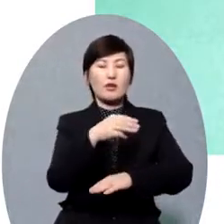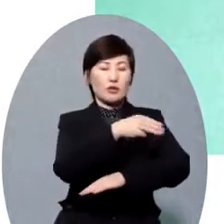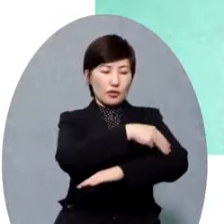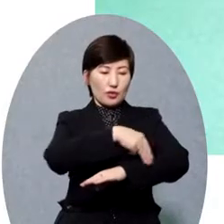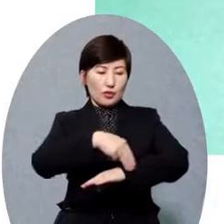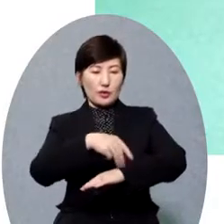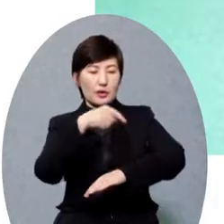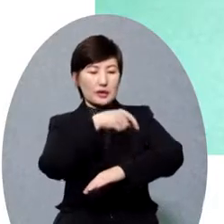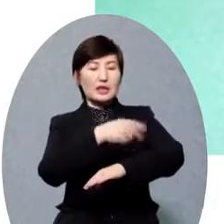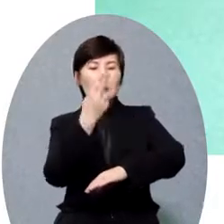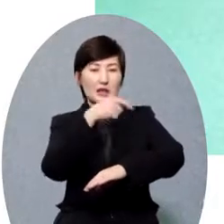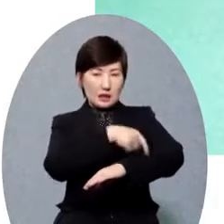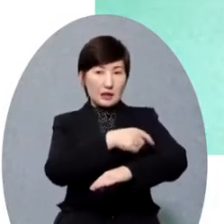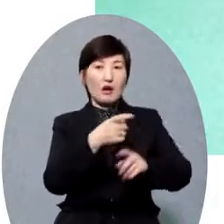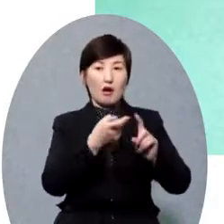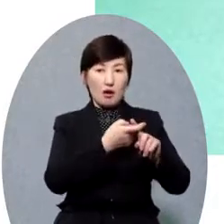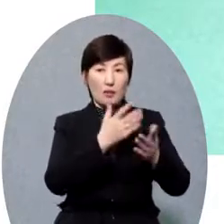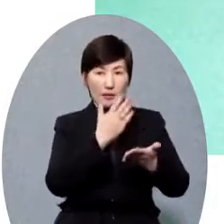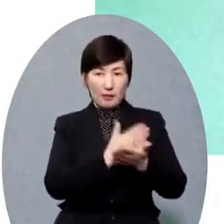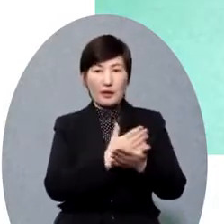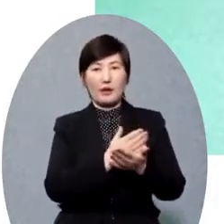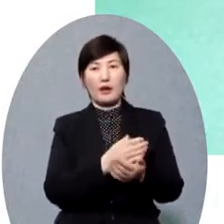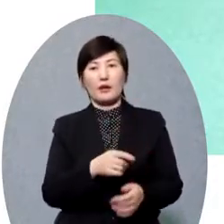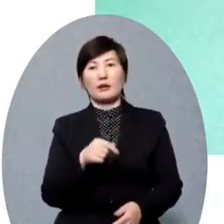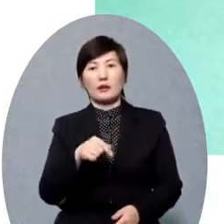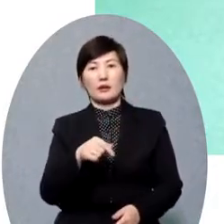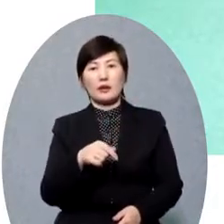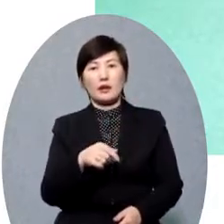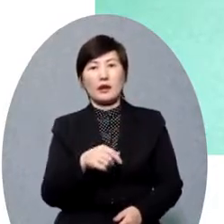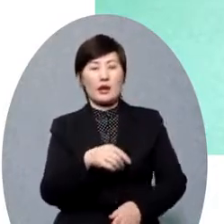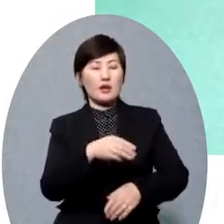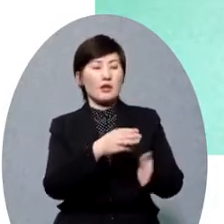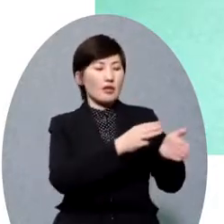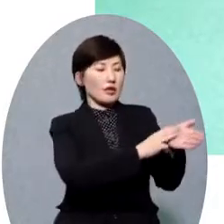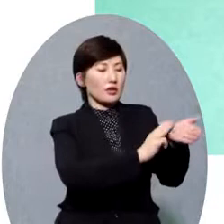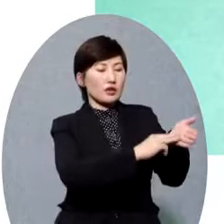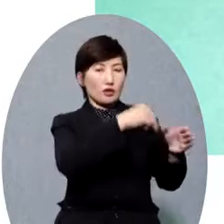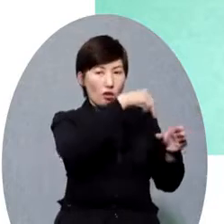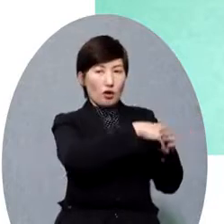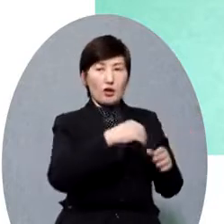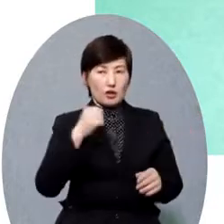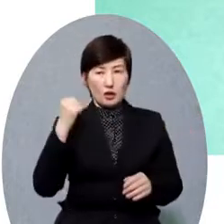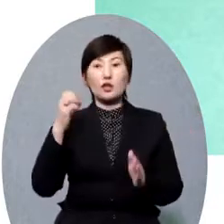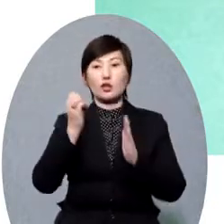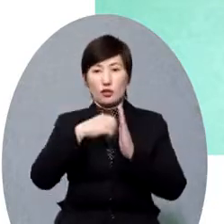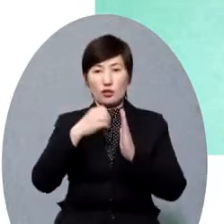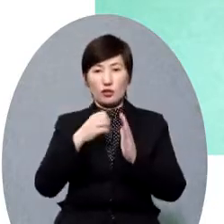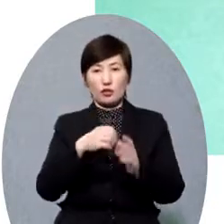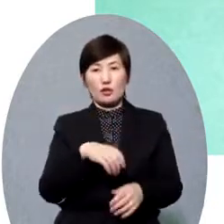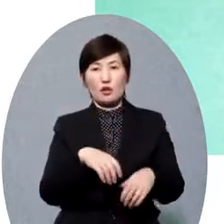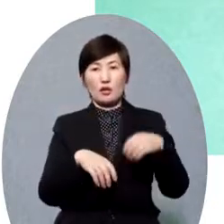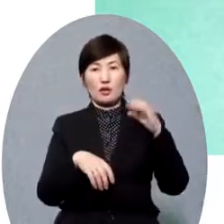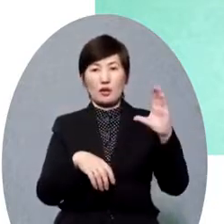дайрдаг учраас хасах 3 0 гэдэг цэг энэ шулууны тэгштгэлийг нийлүүлэх ёстой. За y-ийн оронд